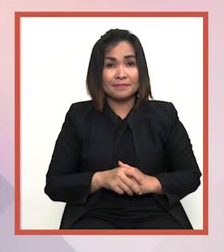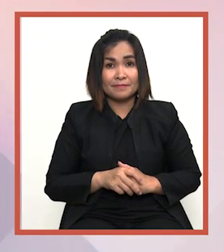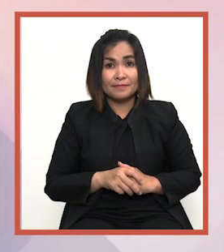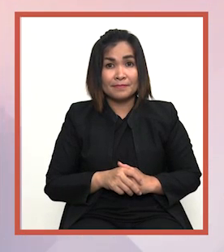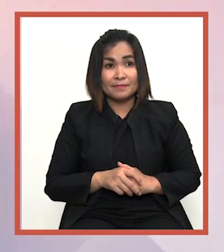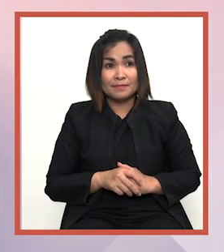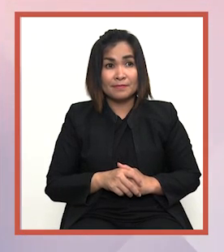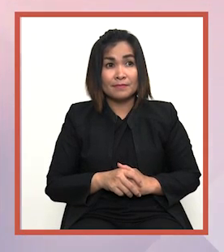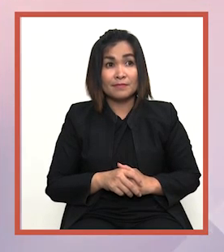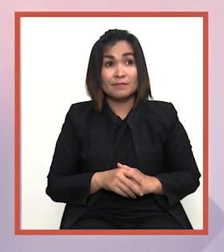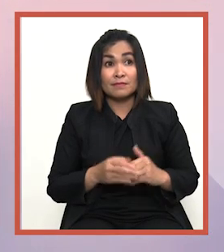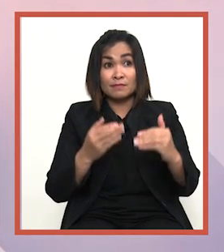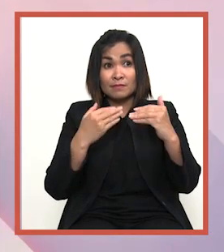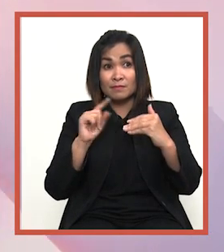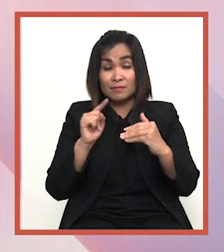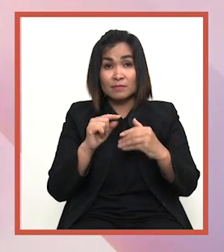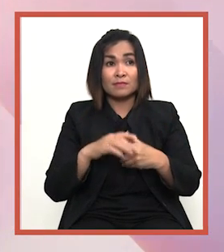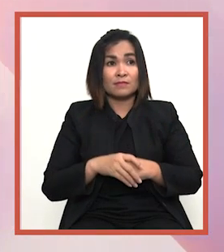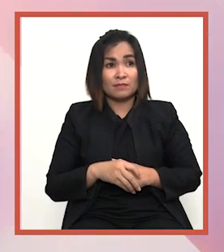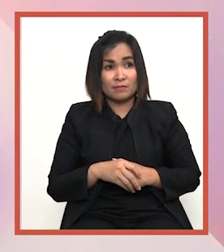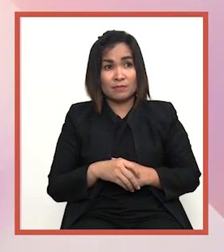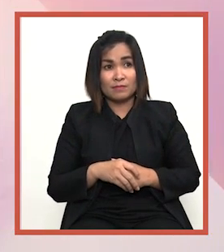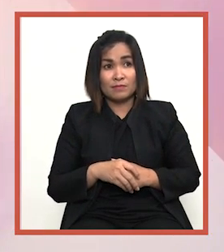ส่วนต่อมาครับ